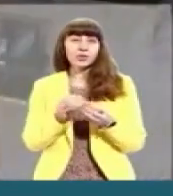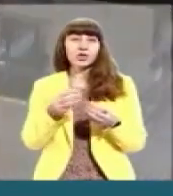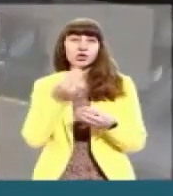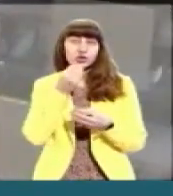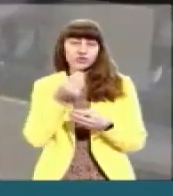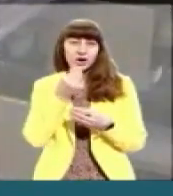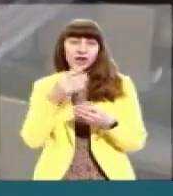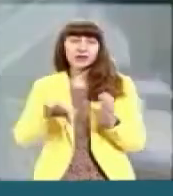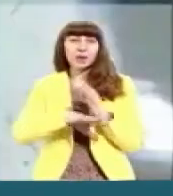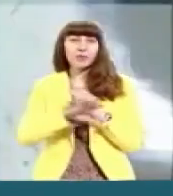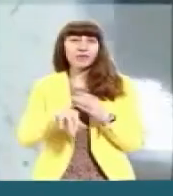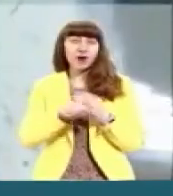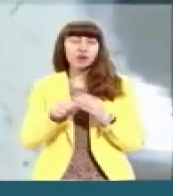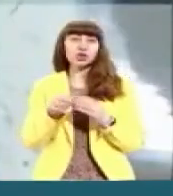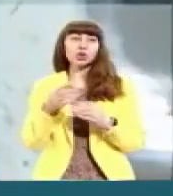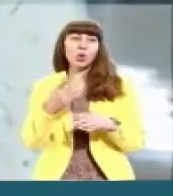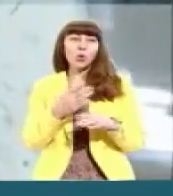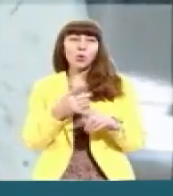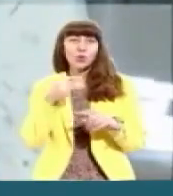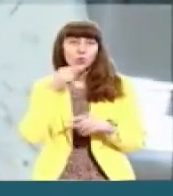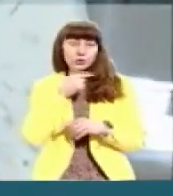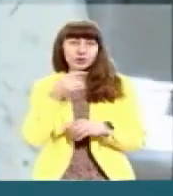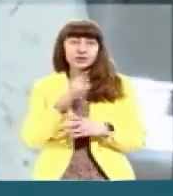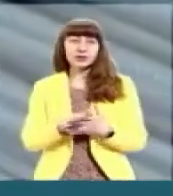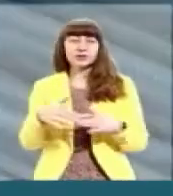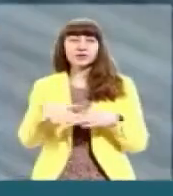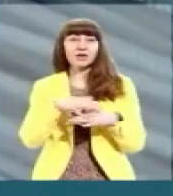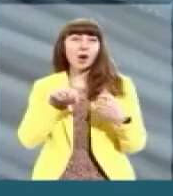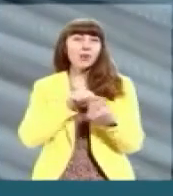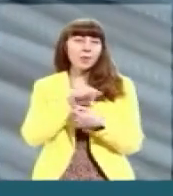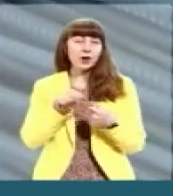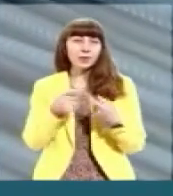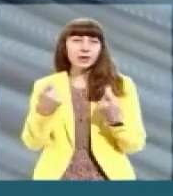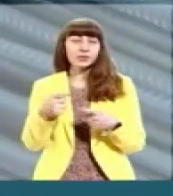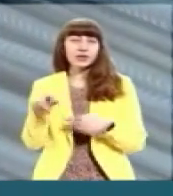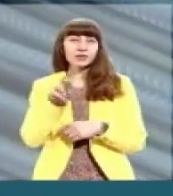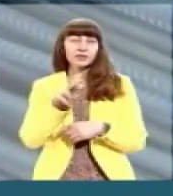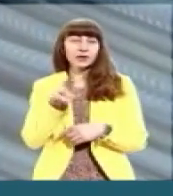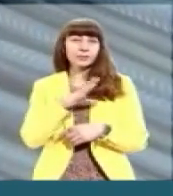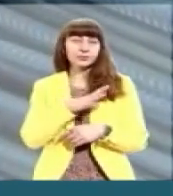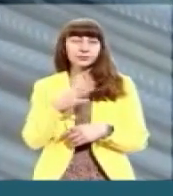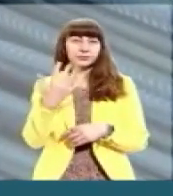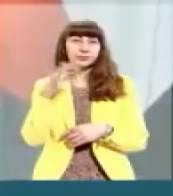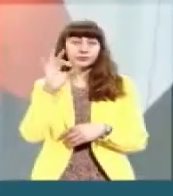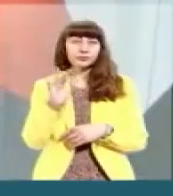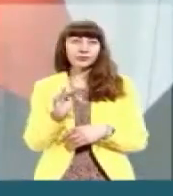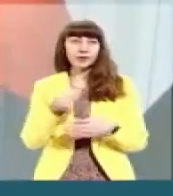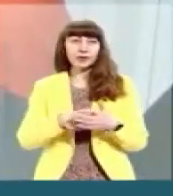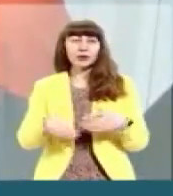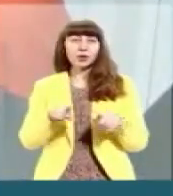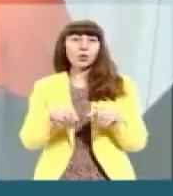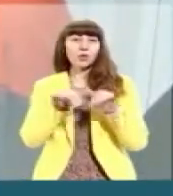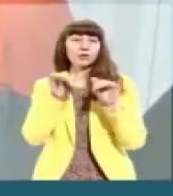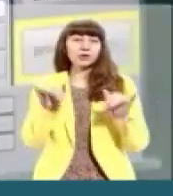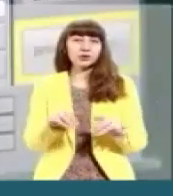пищевая и добывающая отрасли. Специалисты отмечают особый рост в сфере обрабатывающей промышленности. За январь он составил 5%. Причиной такого